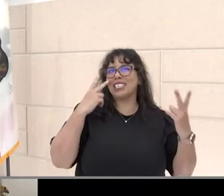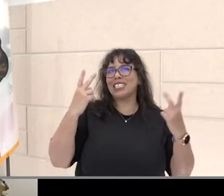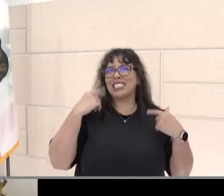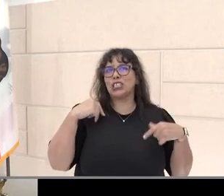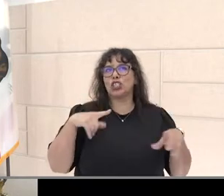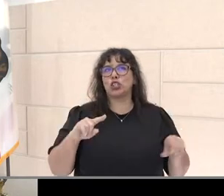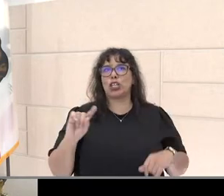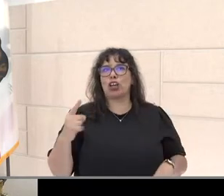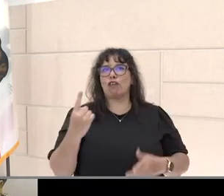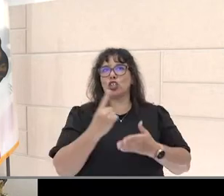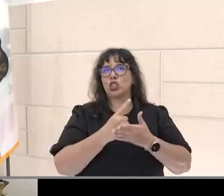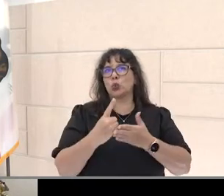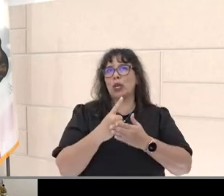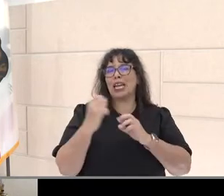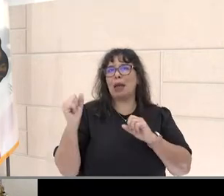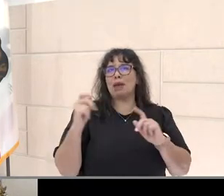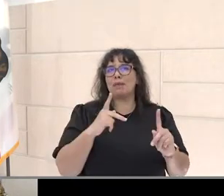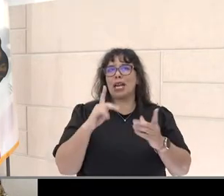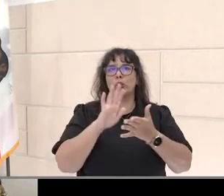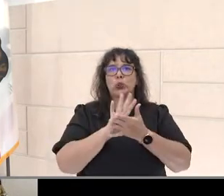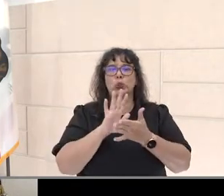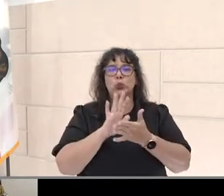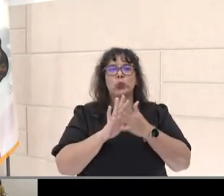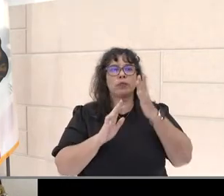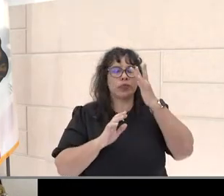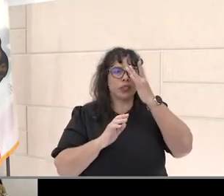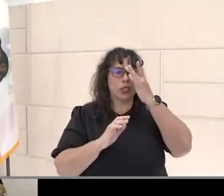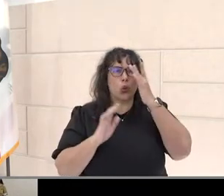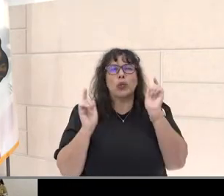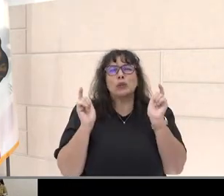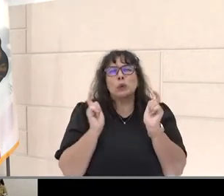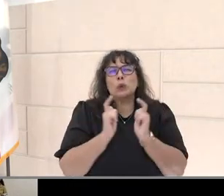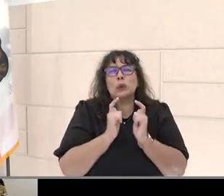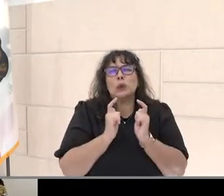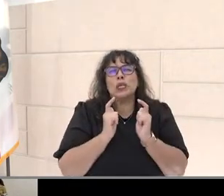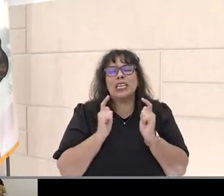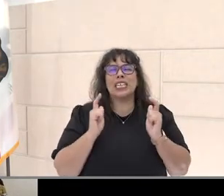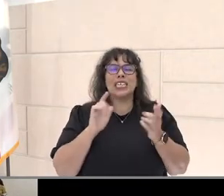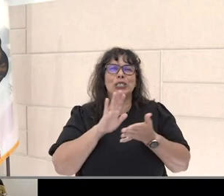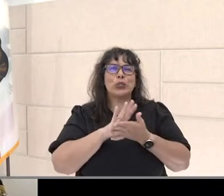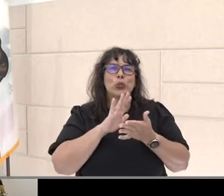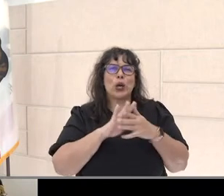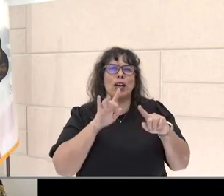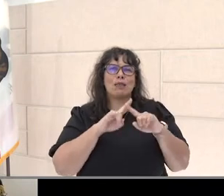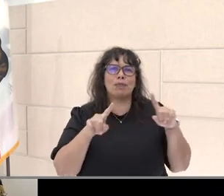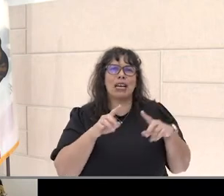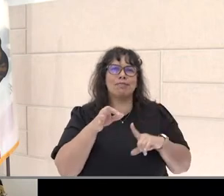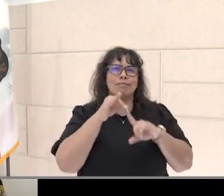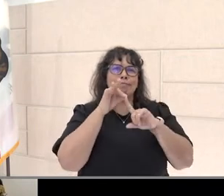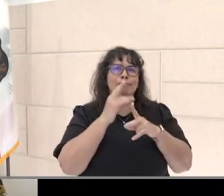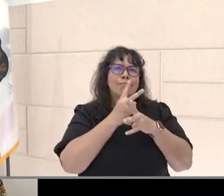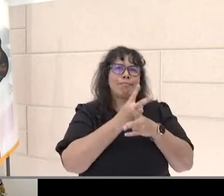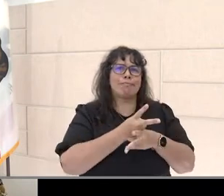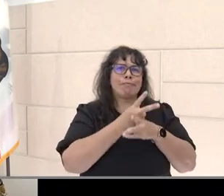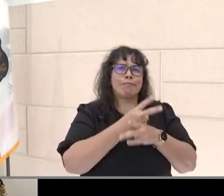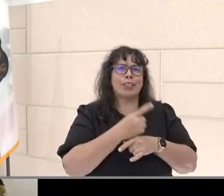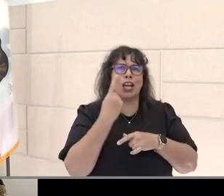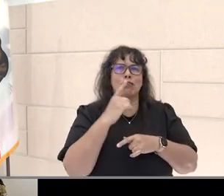บอดปิซาวระบอเนียงในเปรตไอสตลับโจเรียนวิ่งนั่งคือยืนคืนทับบีชไฮสคูลนั่งเกียร์สลาเรียน